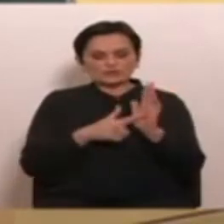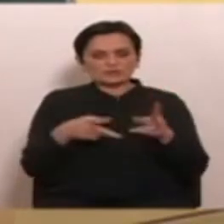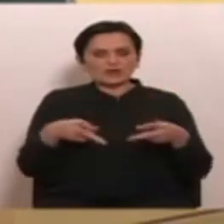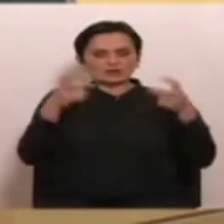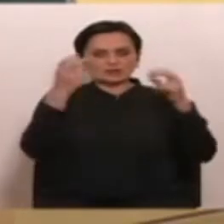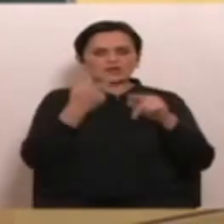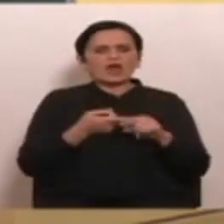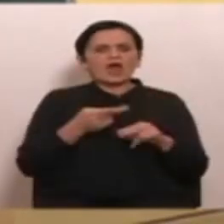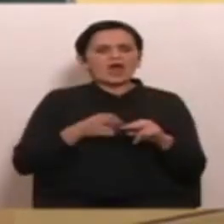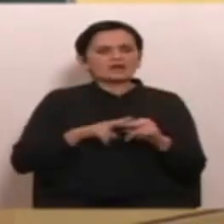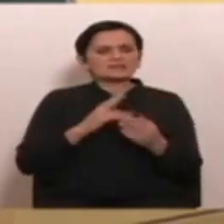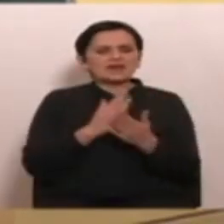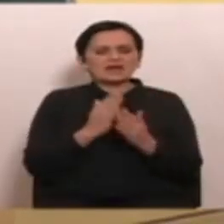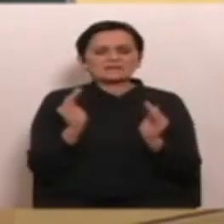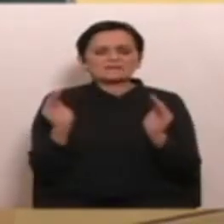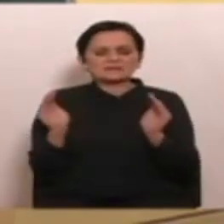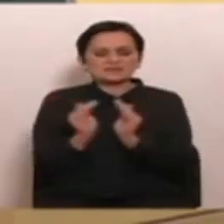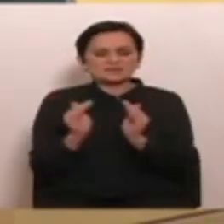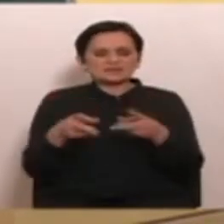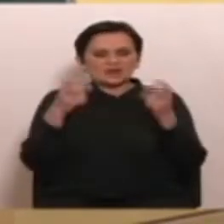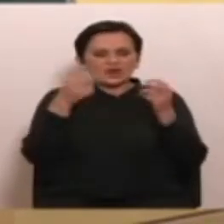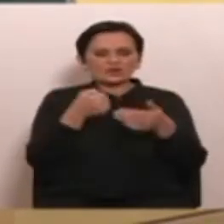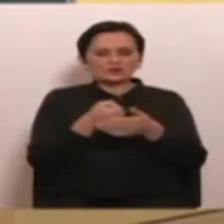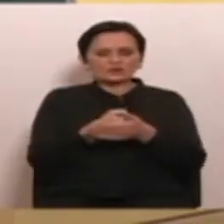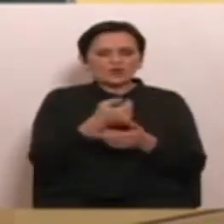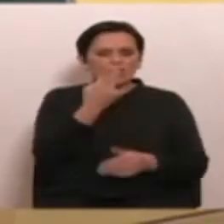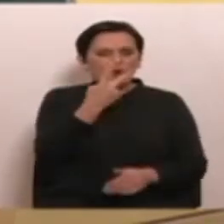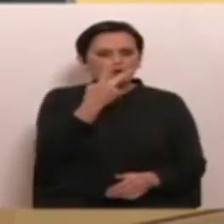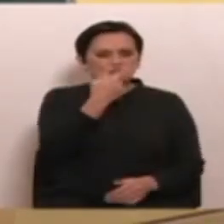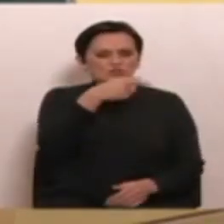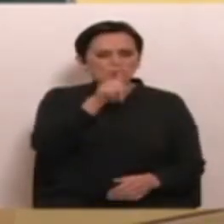ყველაზე მცირე სასტუმროები, 20 ნომრამდე ზომის სასტუმროები,